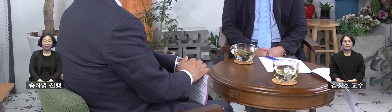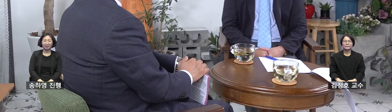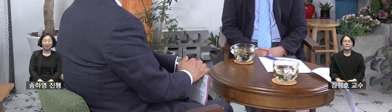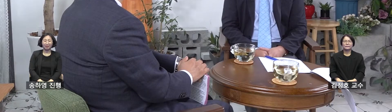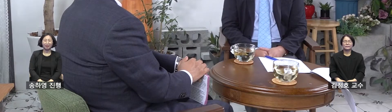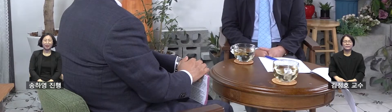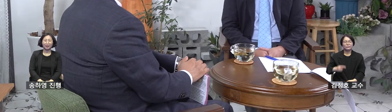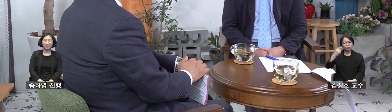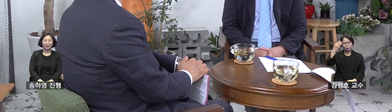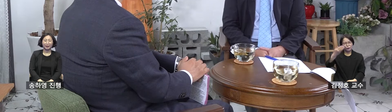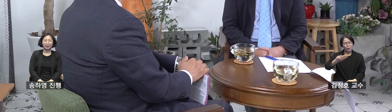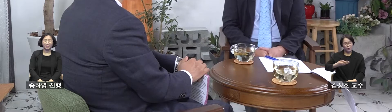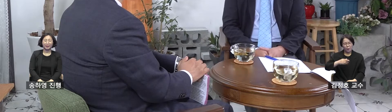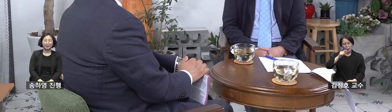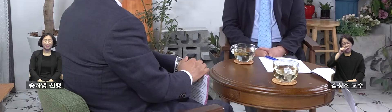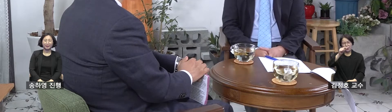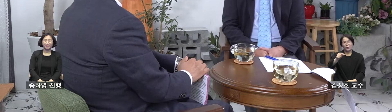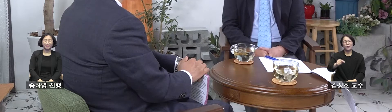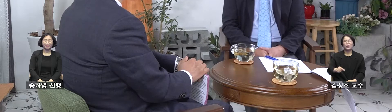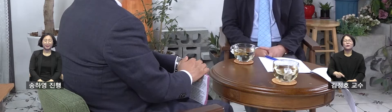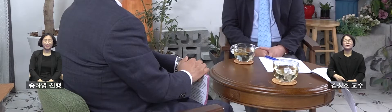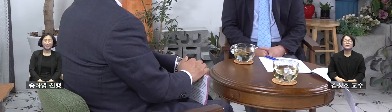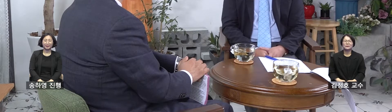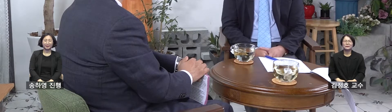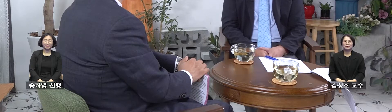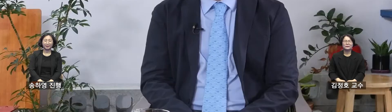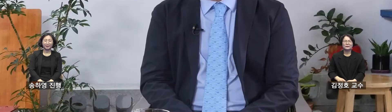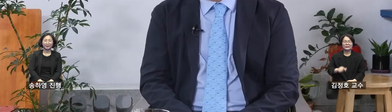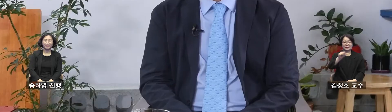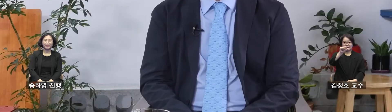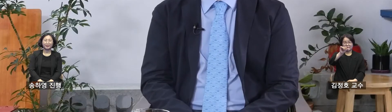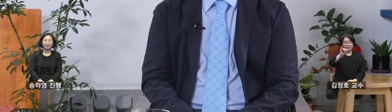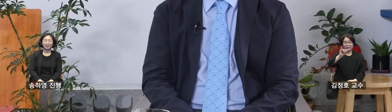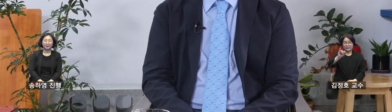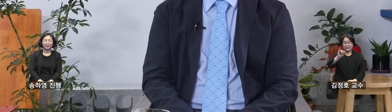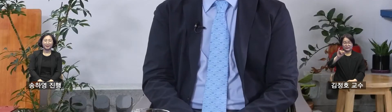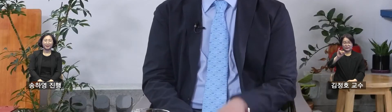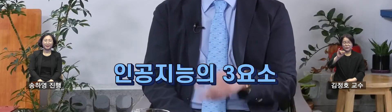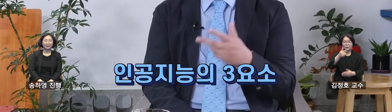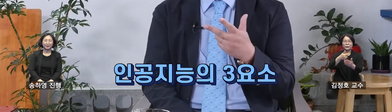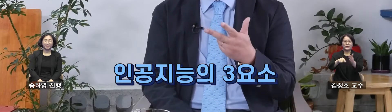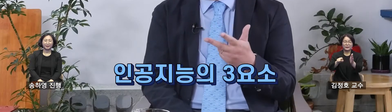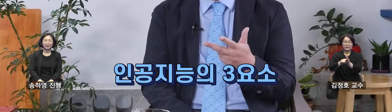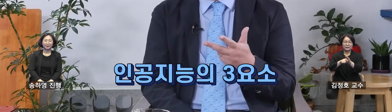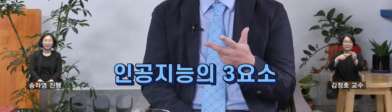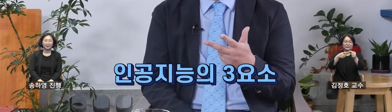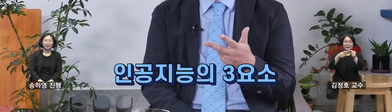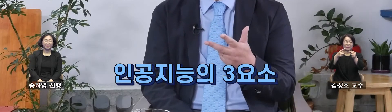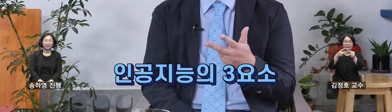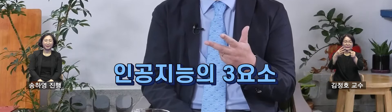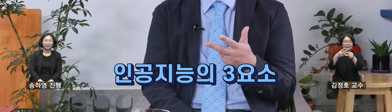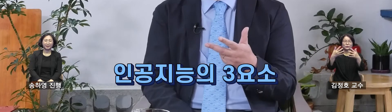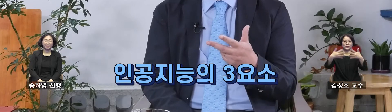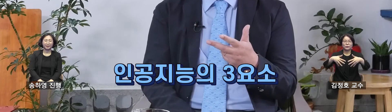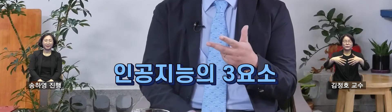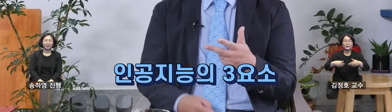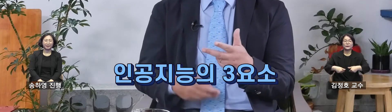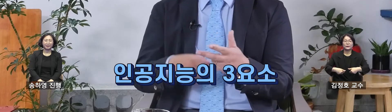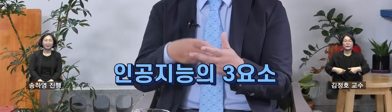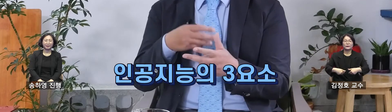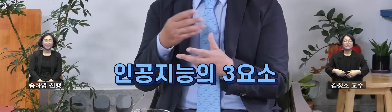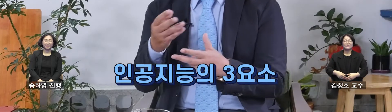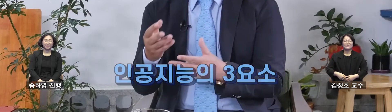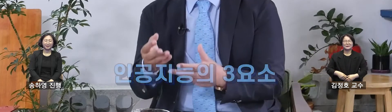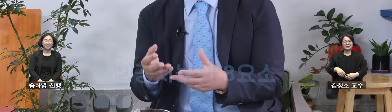굉장히 질문이 날카로우신데요. 자, 인공지능을 하기 위해서는 세 가지 요소가 필요합니다. 제가